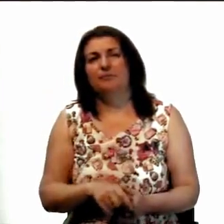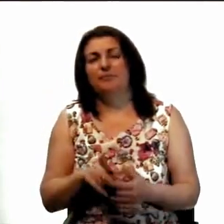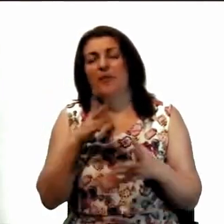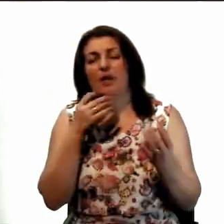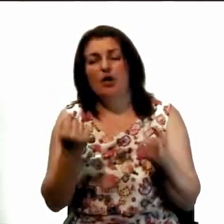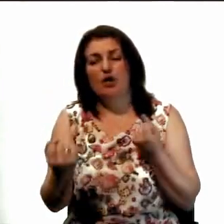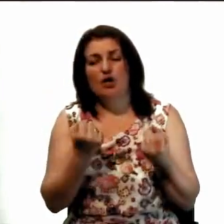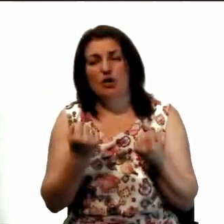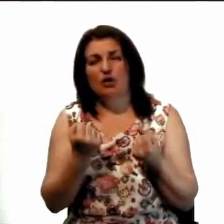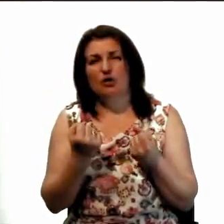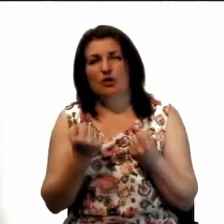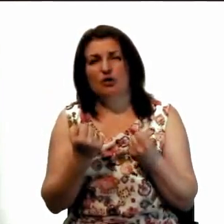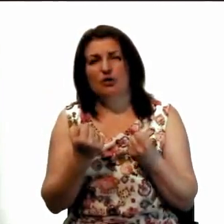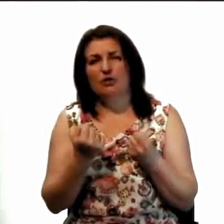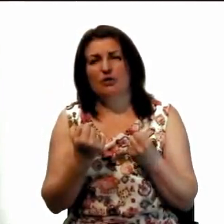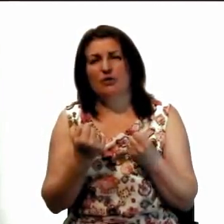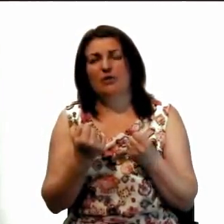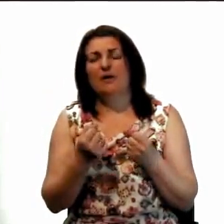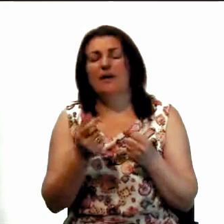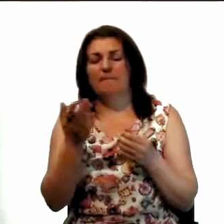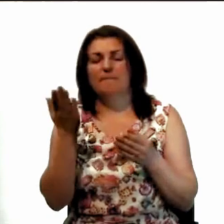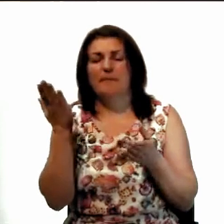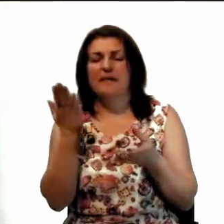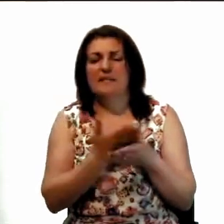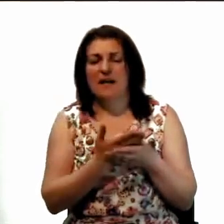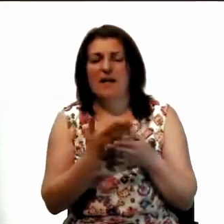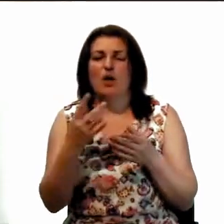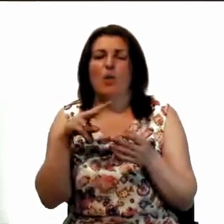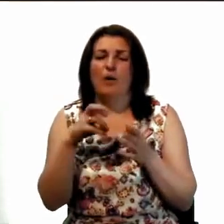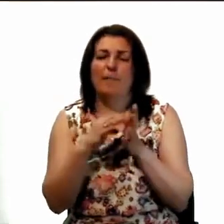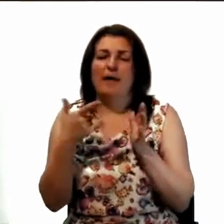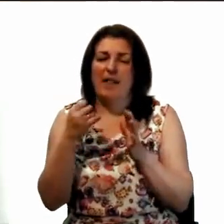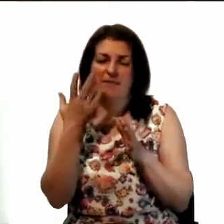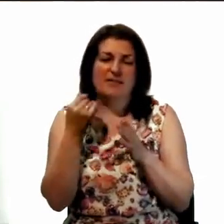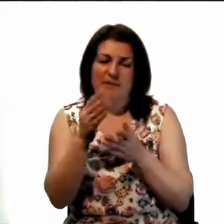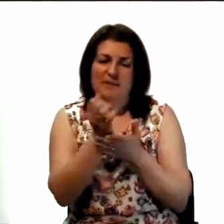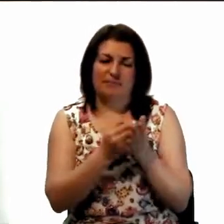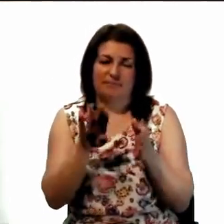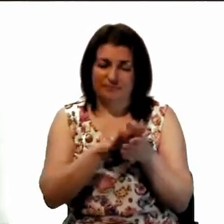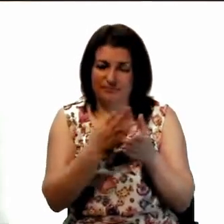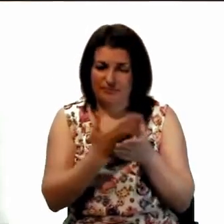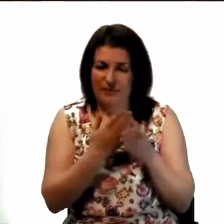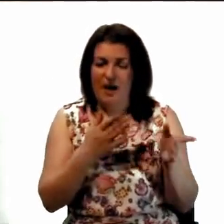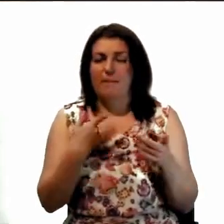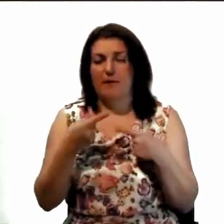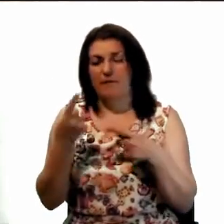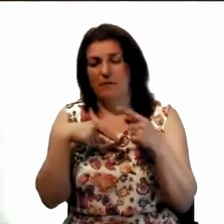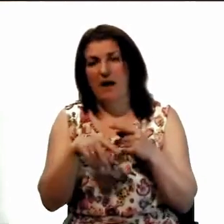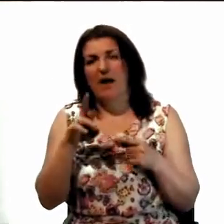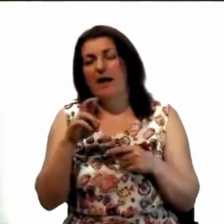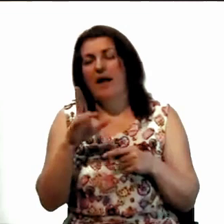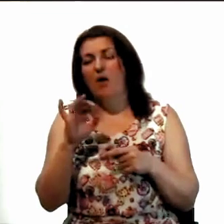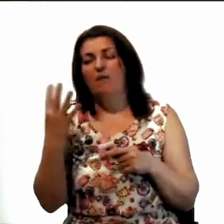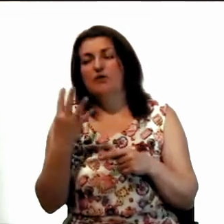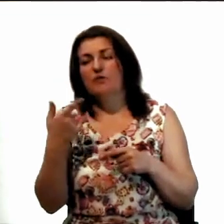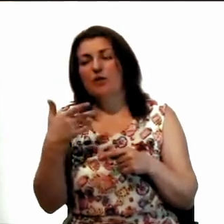Держите закладку на Луки 15 глава. Мы вернемся еще к этим стихам. Иакова 4 глава